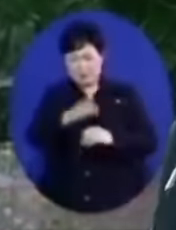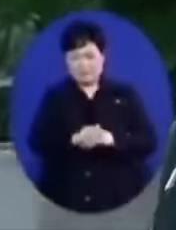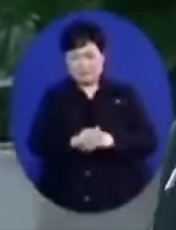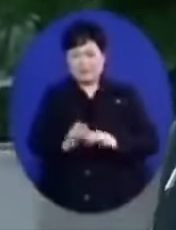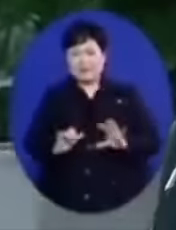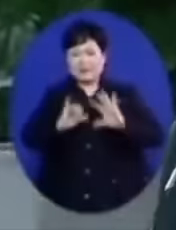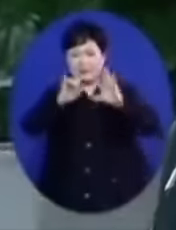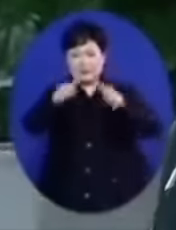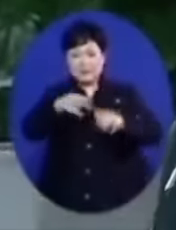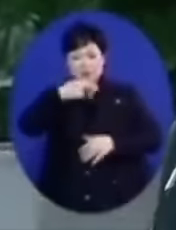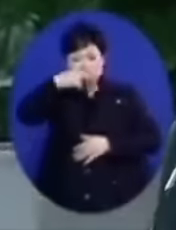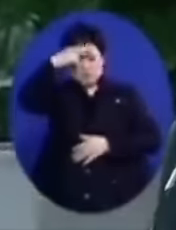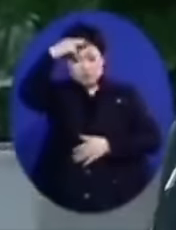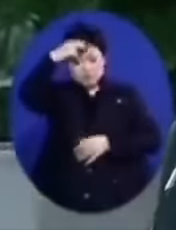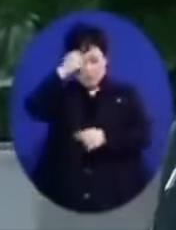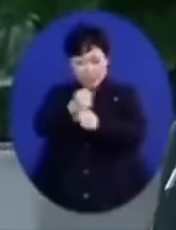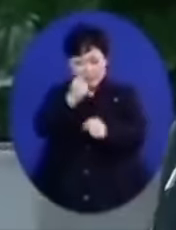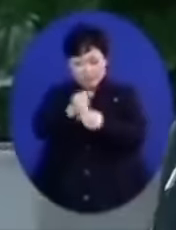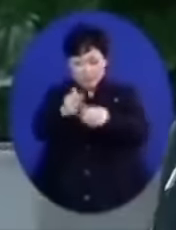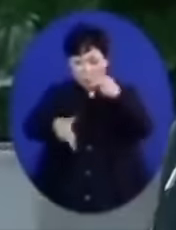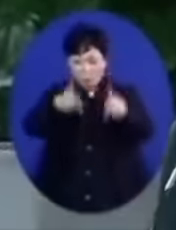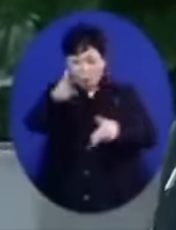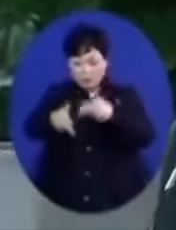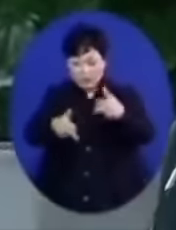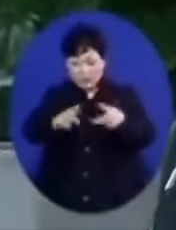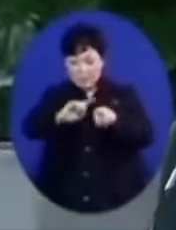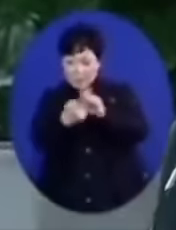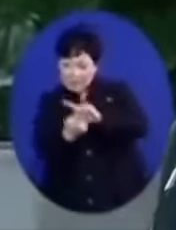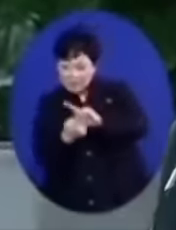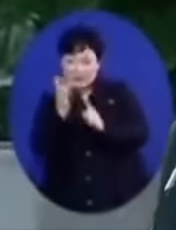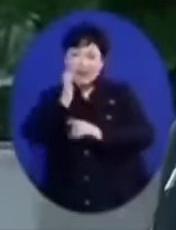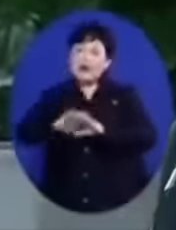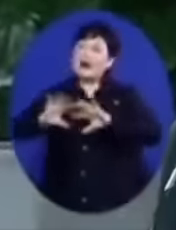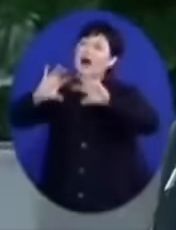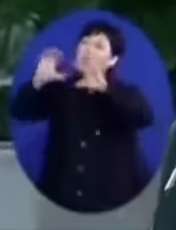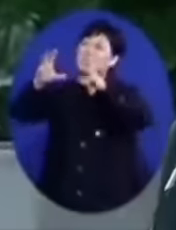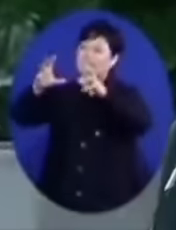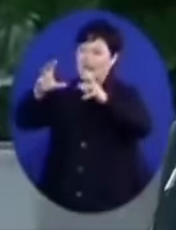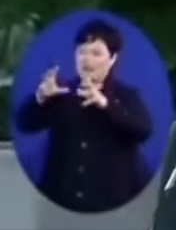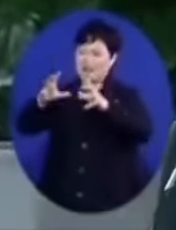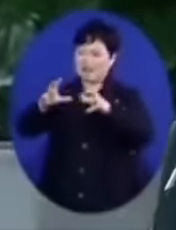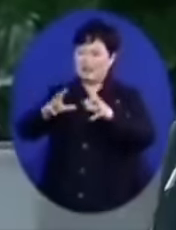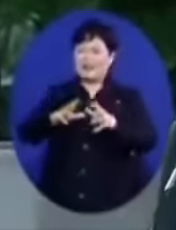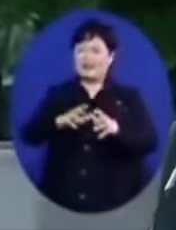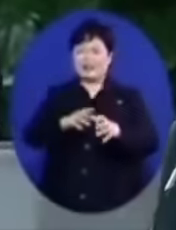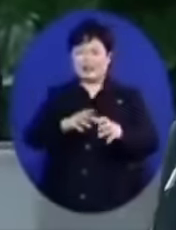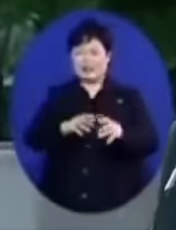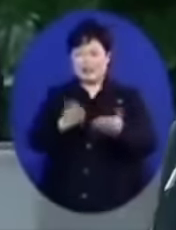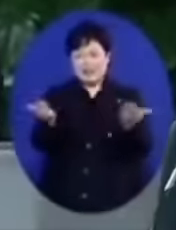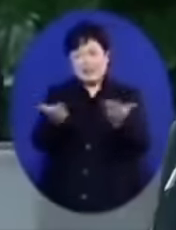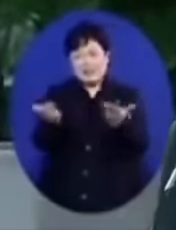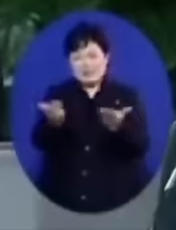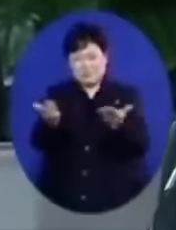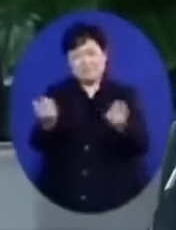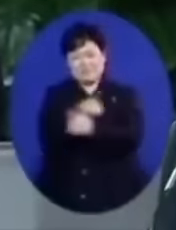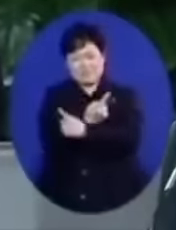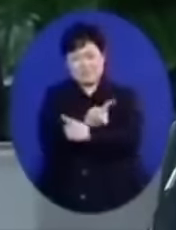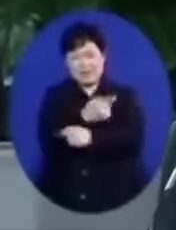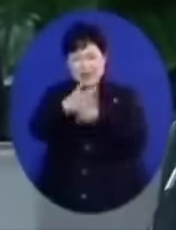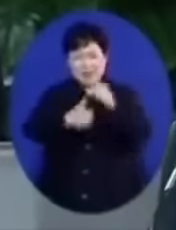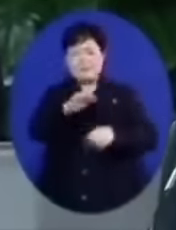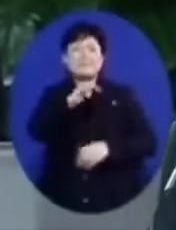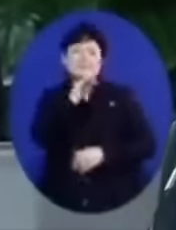세상 술을 만날 공장을 하늘나라 술 공장으로 만들게 된 것입니다. 그게 하나님 앞에 기다릴